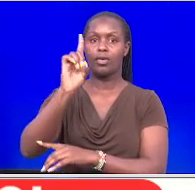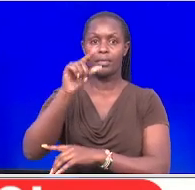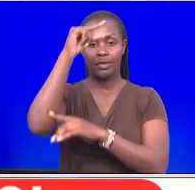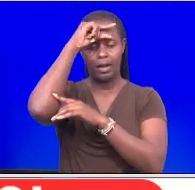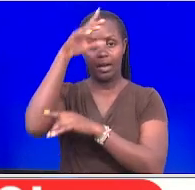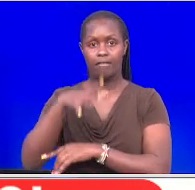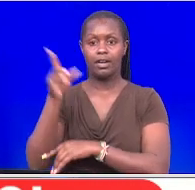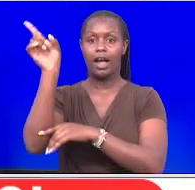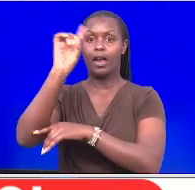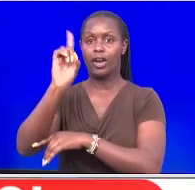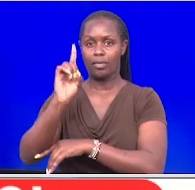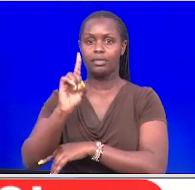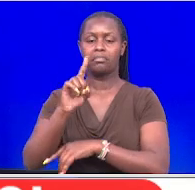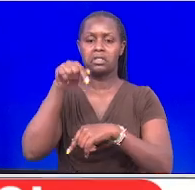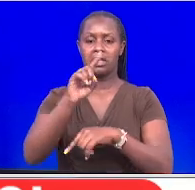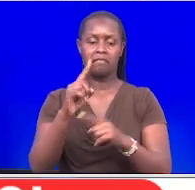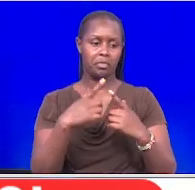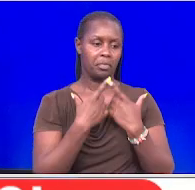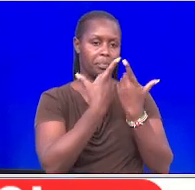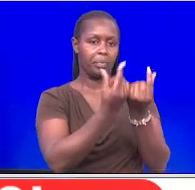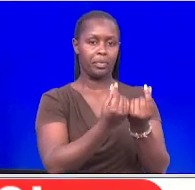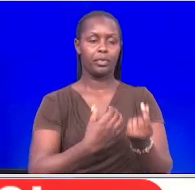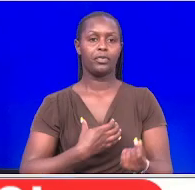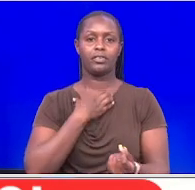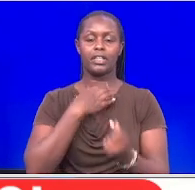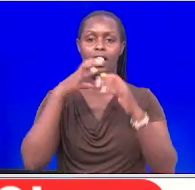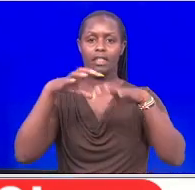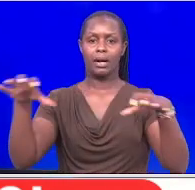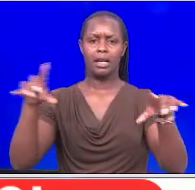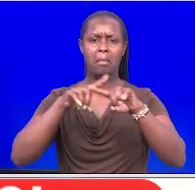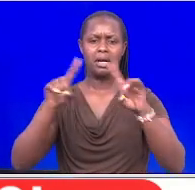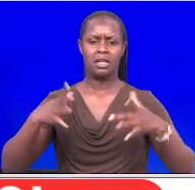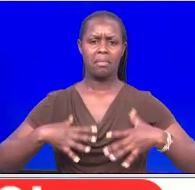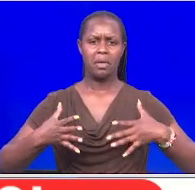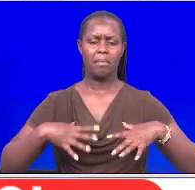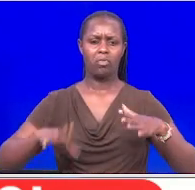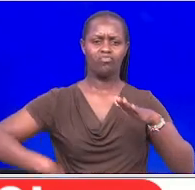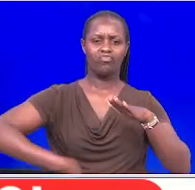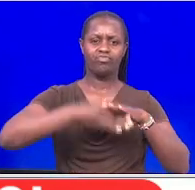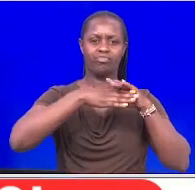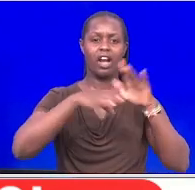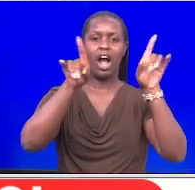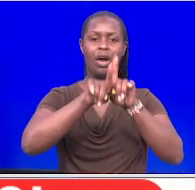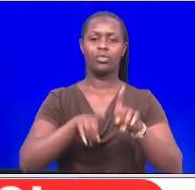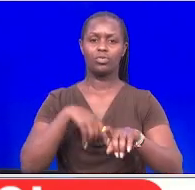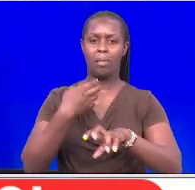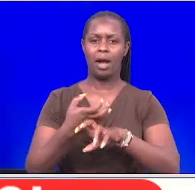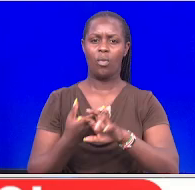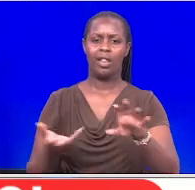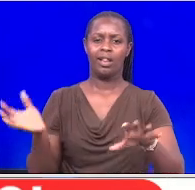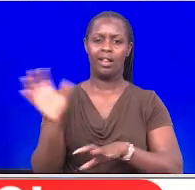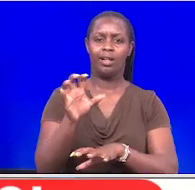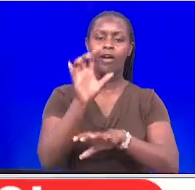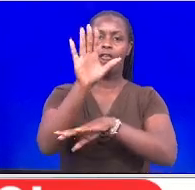wa Nairobi alijipata pabaya alipozuru soko hilo baada ya kufukuzwa na kurushiwa mawe na wakazi waliojawa na